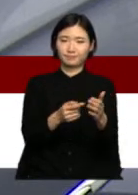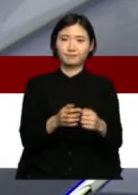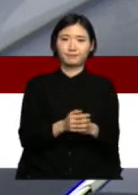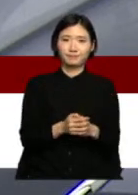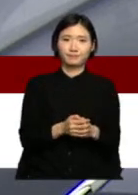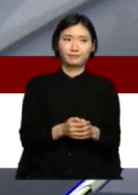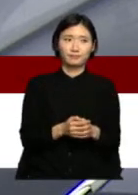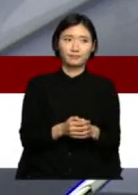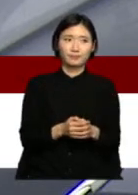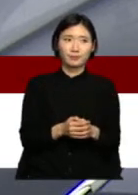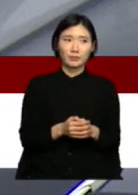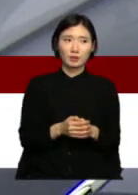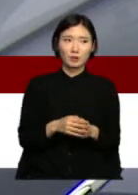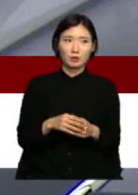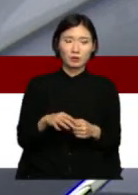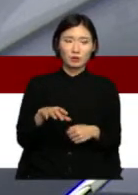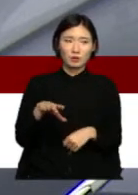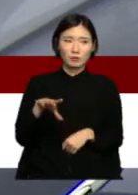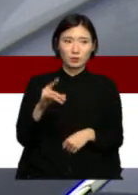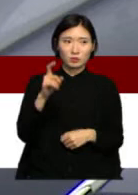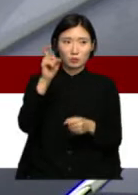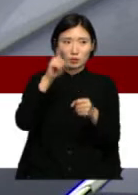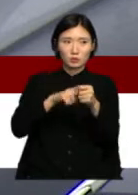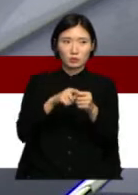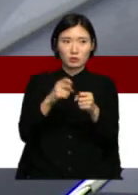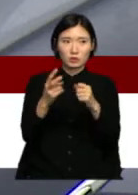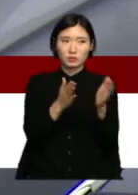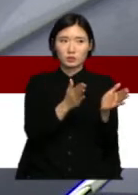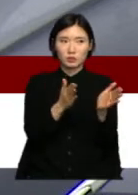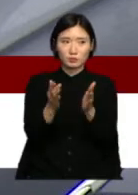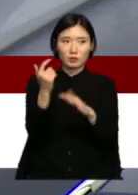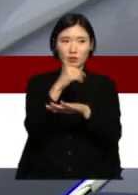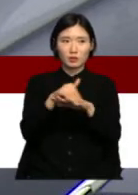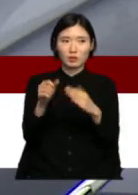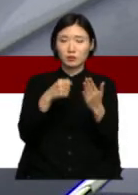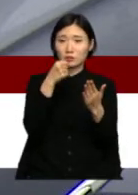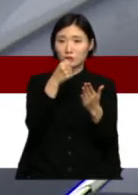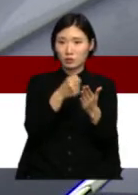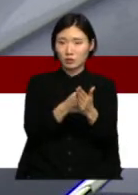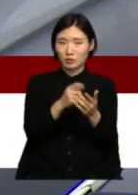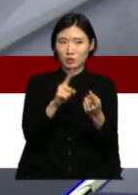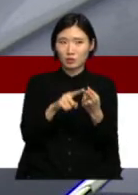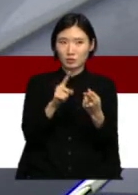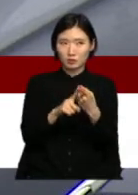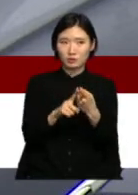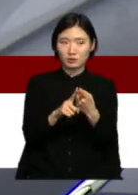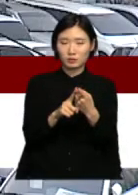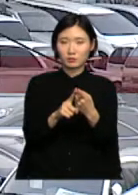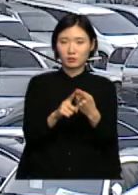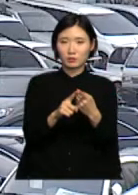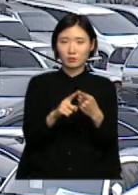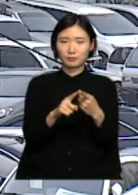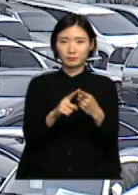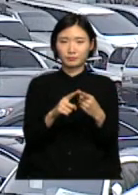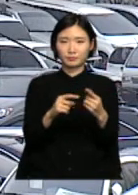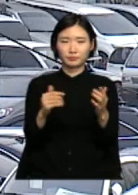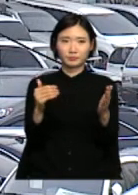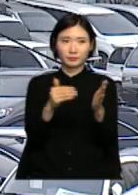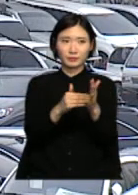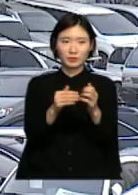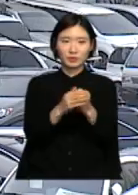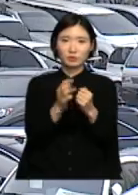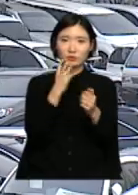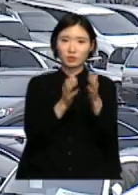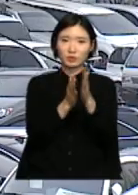거거든요. 당초 목적했던 그 정비계획 결정에 관해서는 이제 일단락이 된 거죠. 서울시 구상이